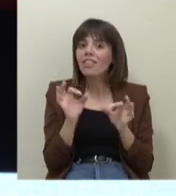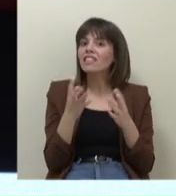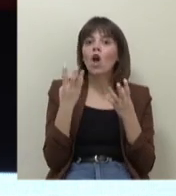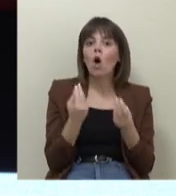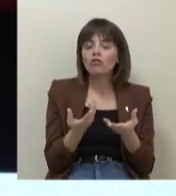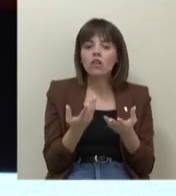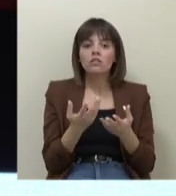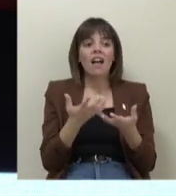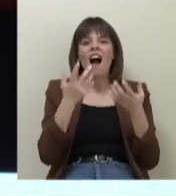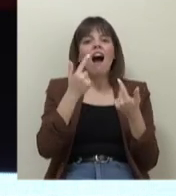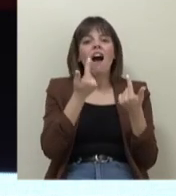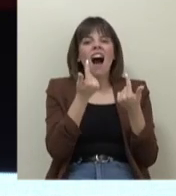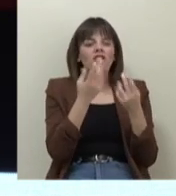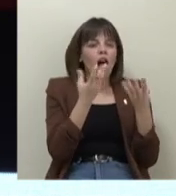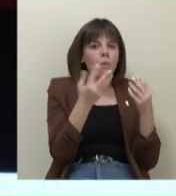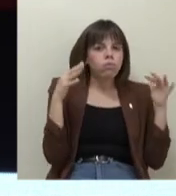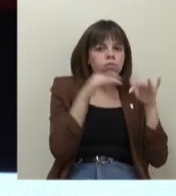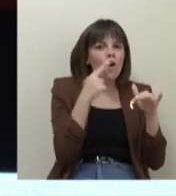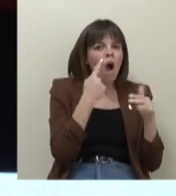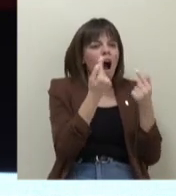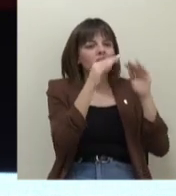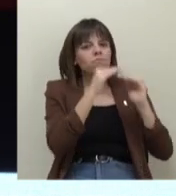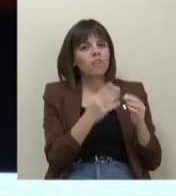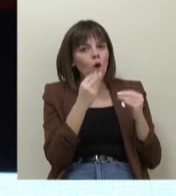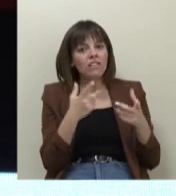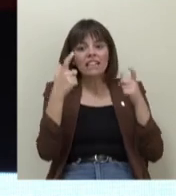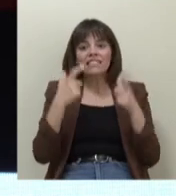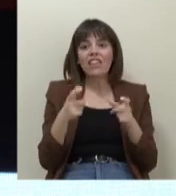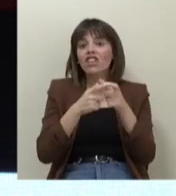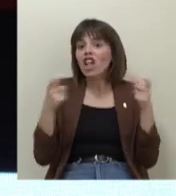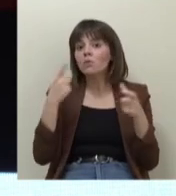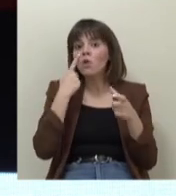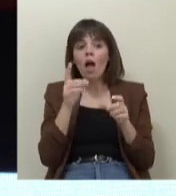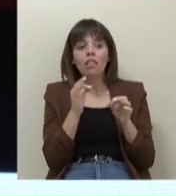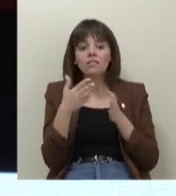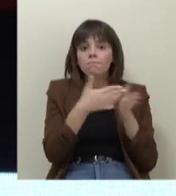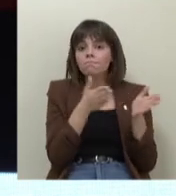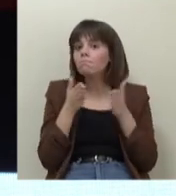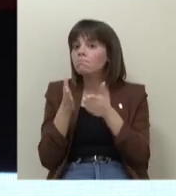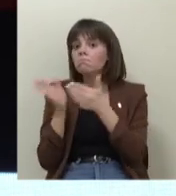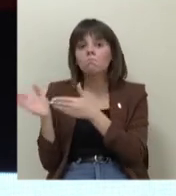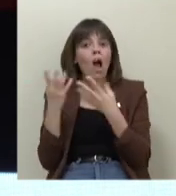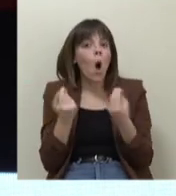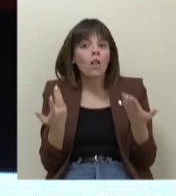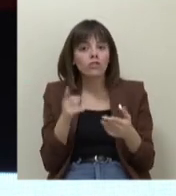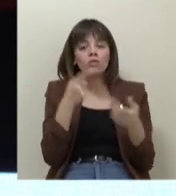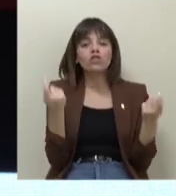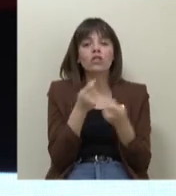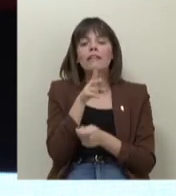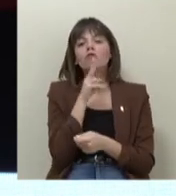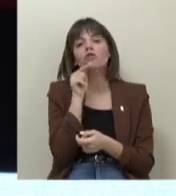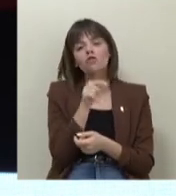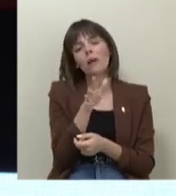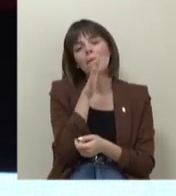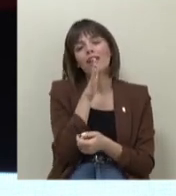yerde yoğunluğu azaltacağını, kentin gelişimini hangi yöne doğru sağlayacağını bu çalışmalar